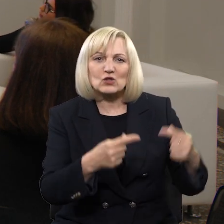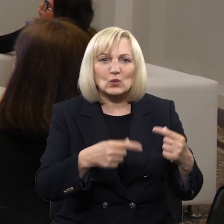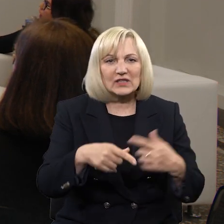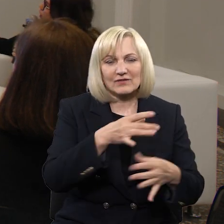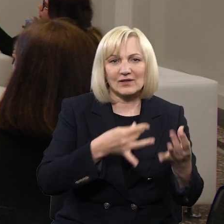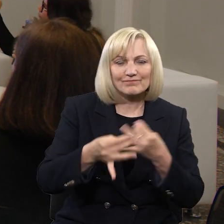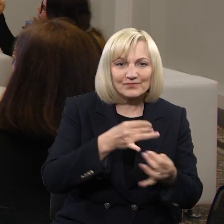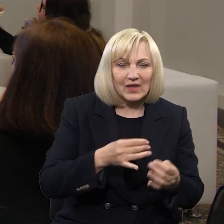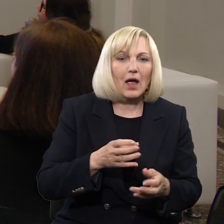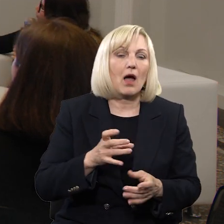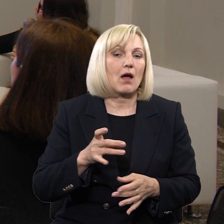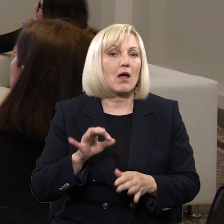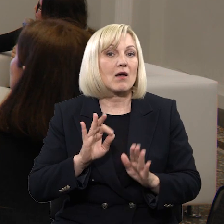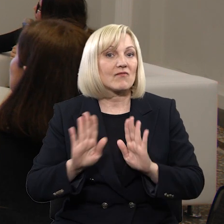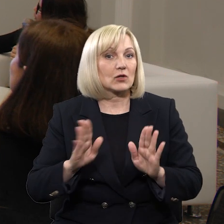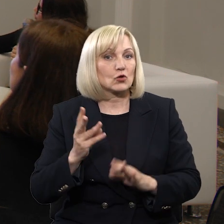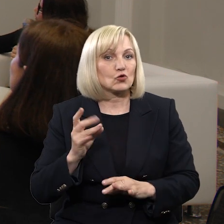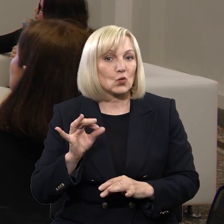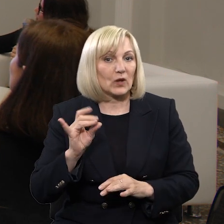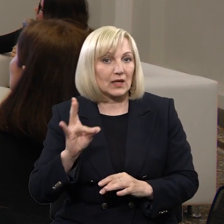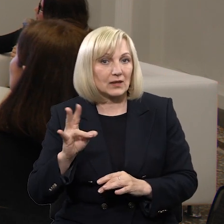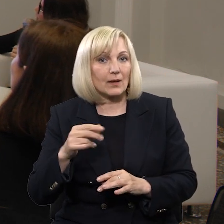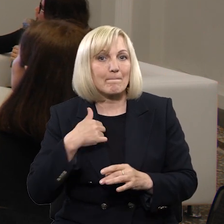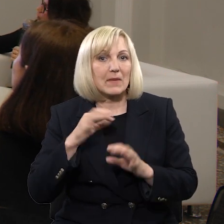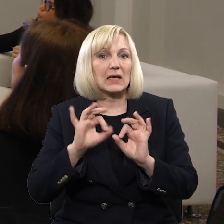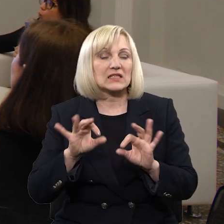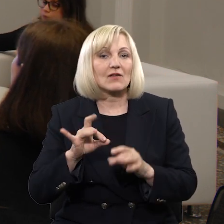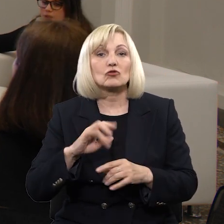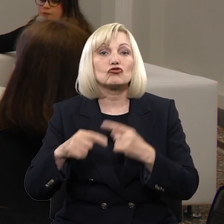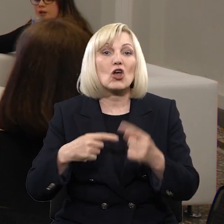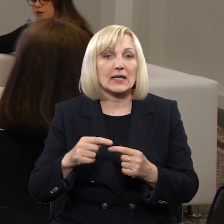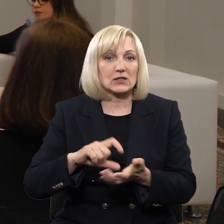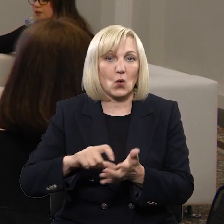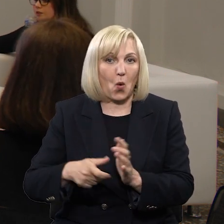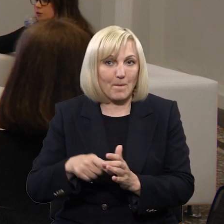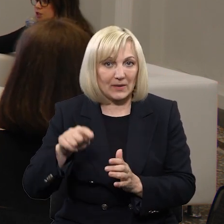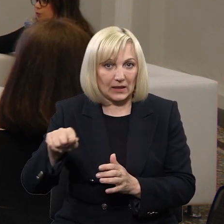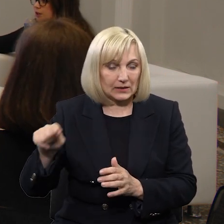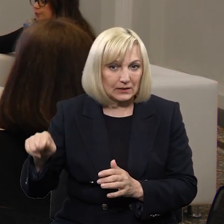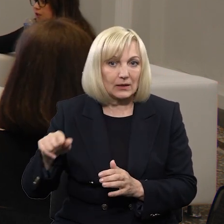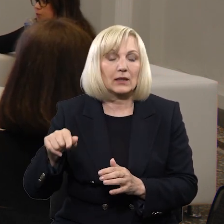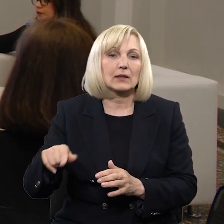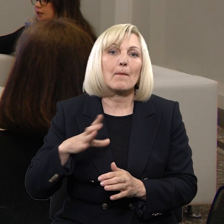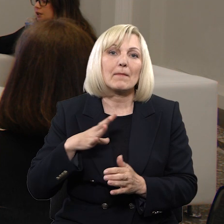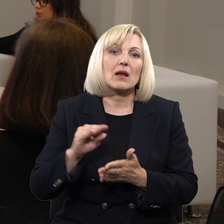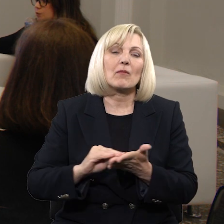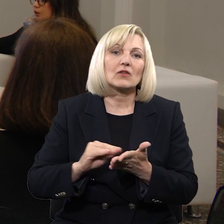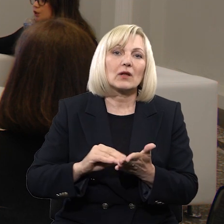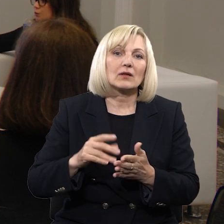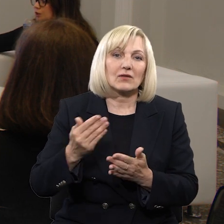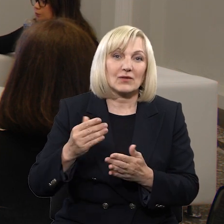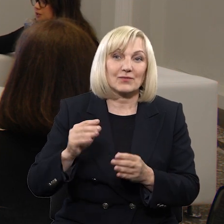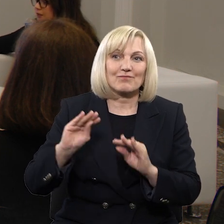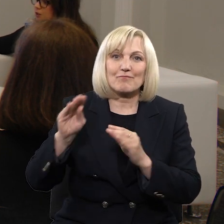дискутировали про выставку вот Сергей Щукина мы рассказывали через комнаты выставка в Эрмитаже была повторением